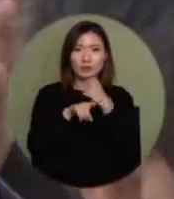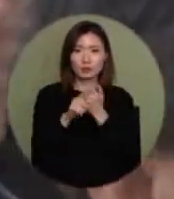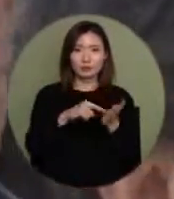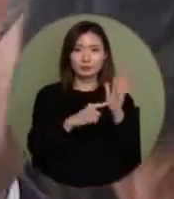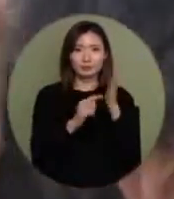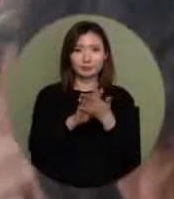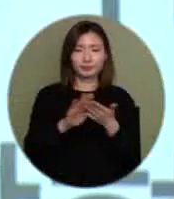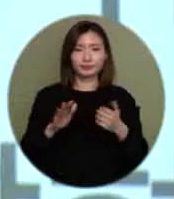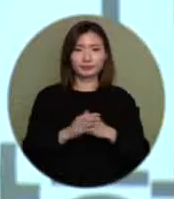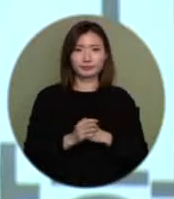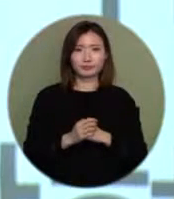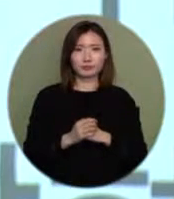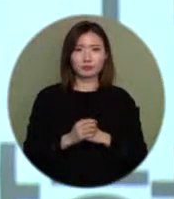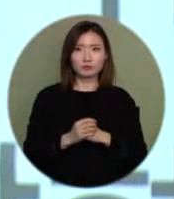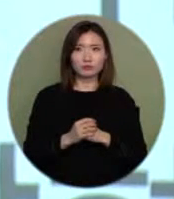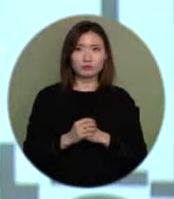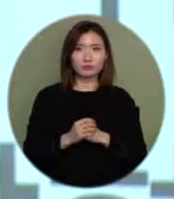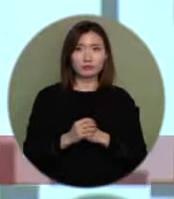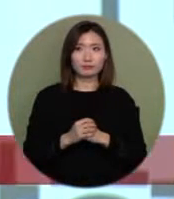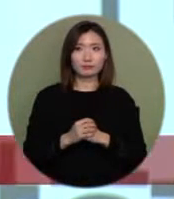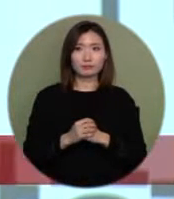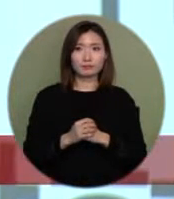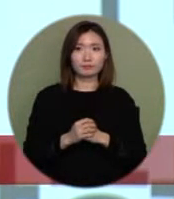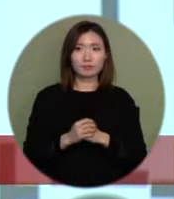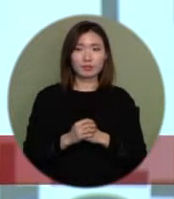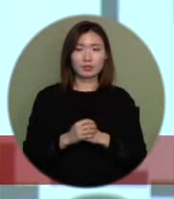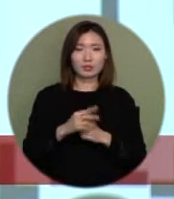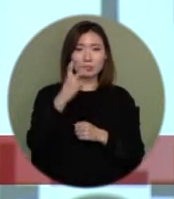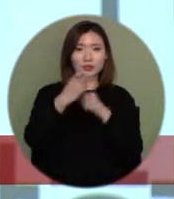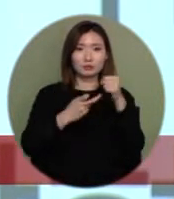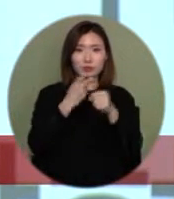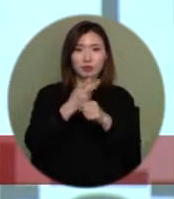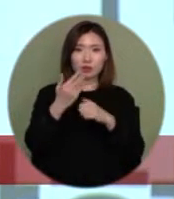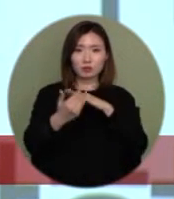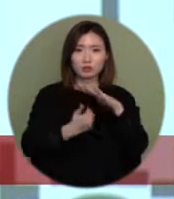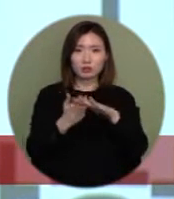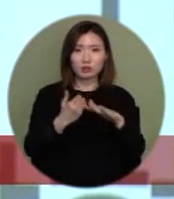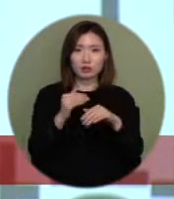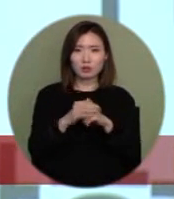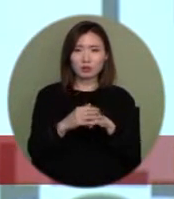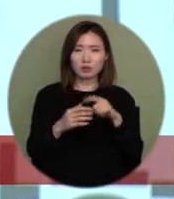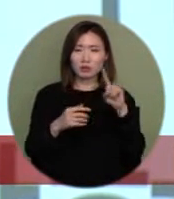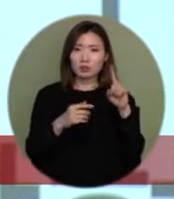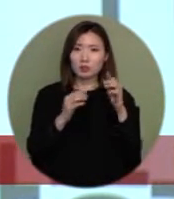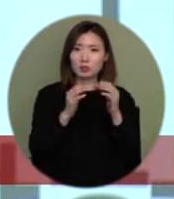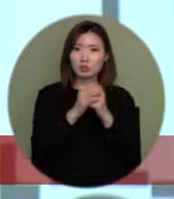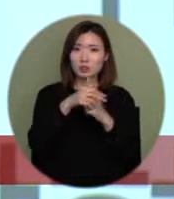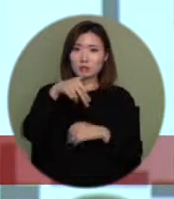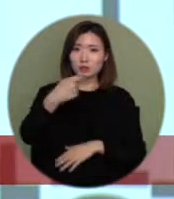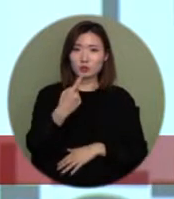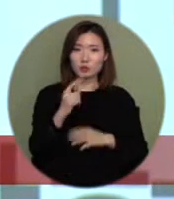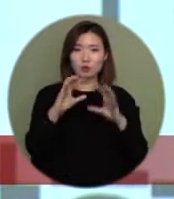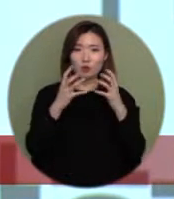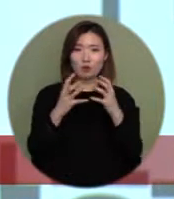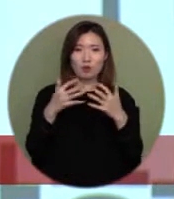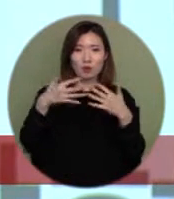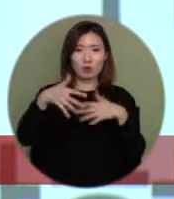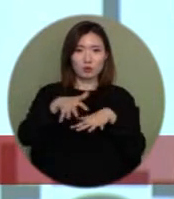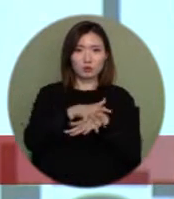했습니다. 프랑스는 12년 전에 개헌을 통해서 제1조에 말이죠.